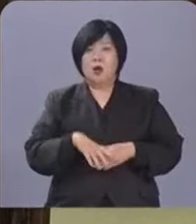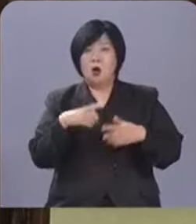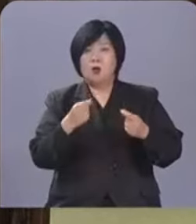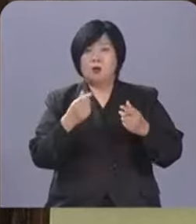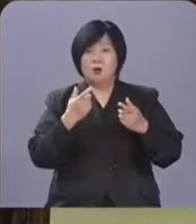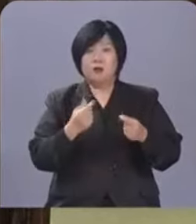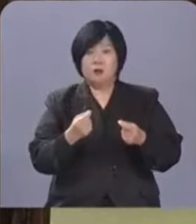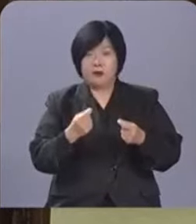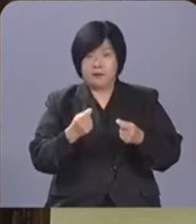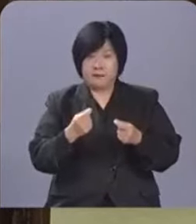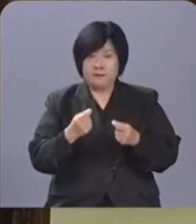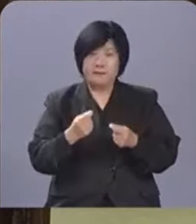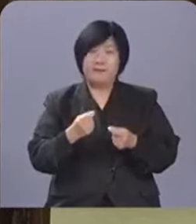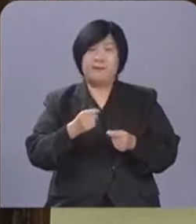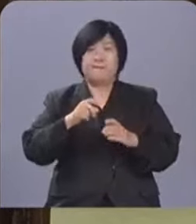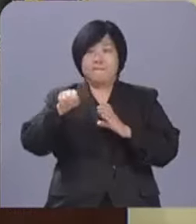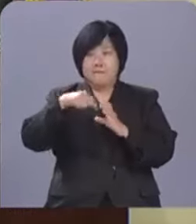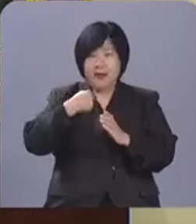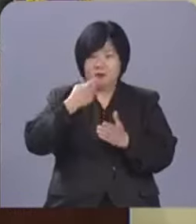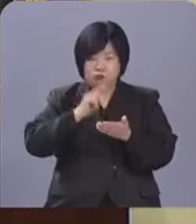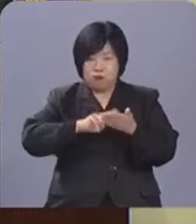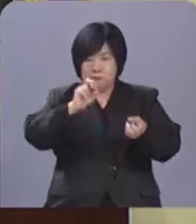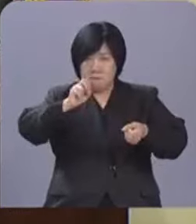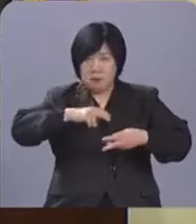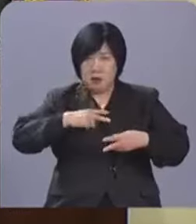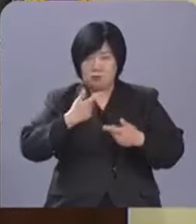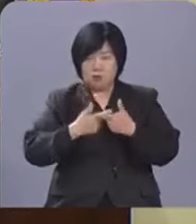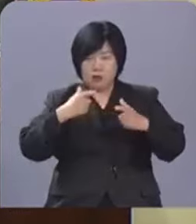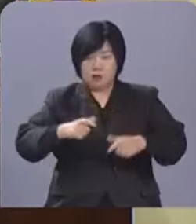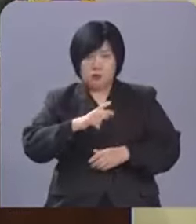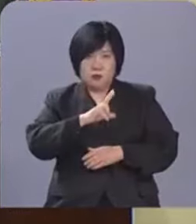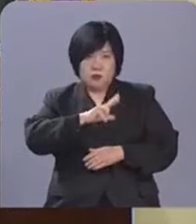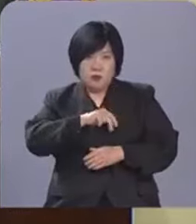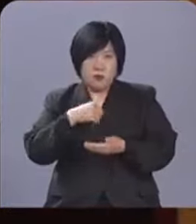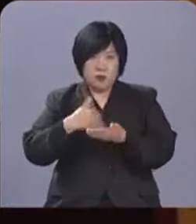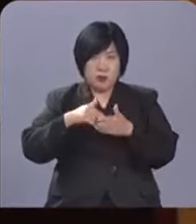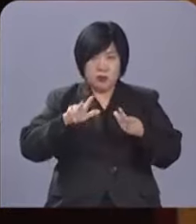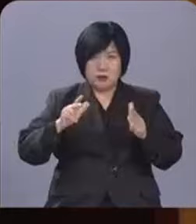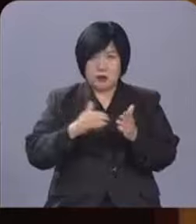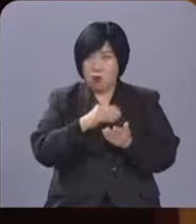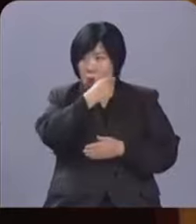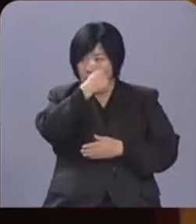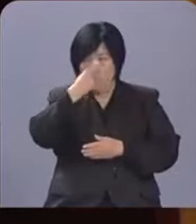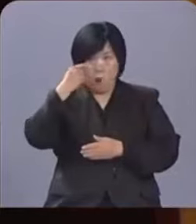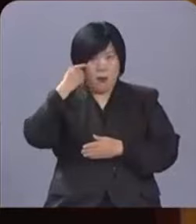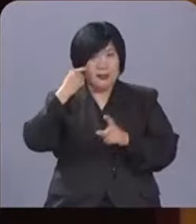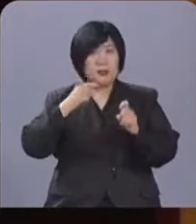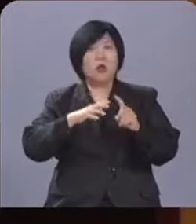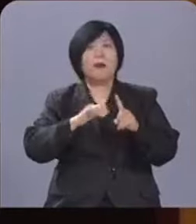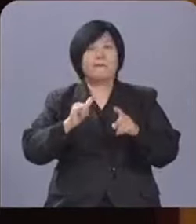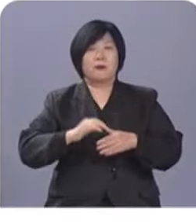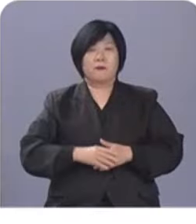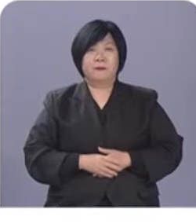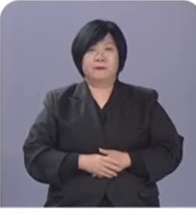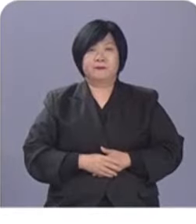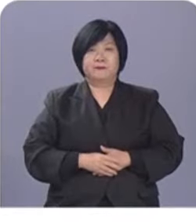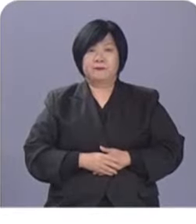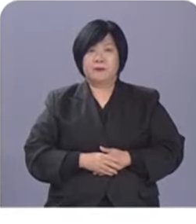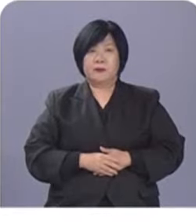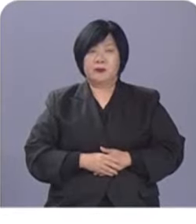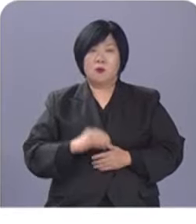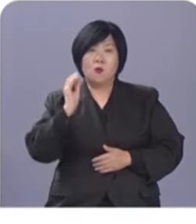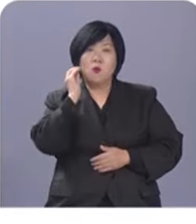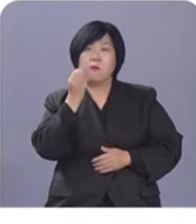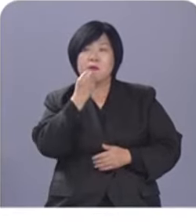페이크 음란물을 메일이나 우편으로 받은 부산 기초의회 의원은 현재까지 확인된 것만 명에 달합니다 의회